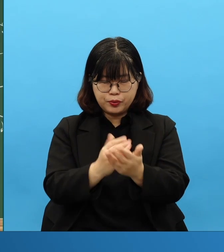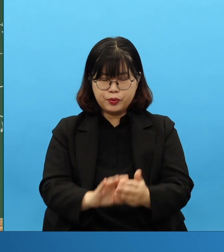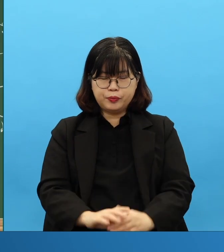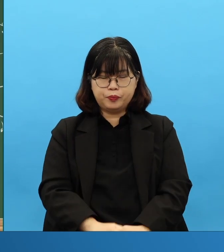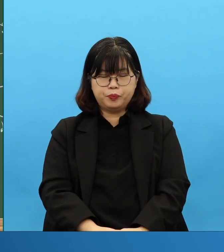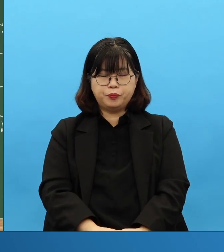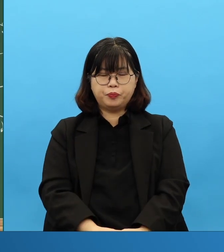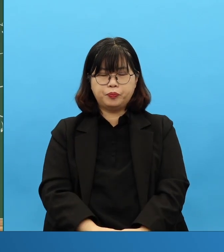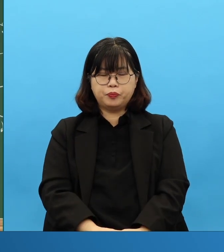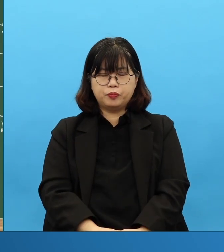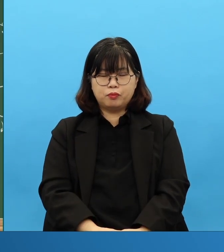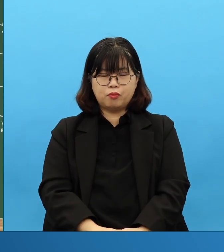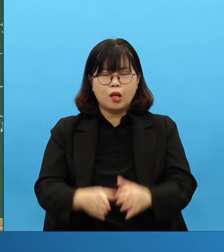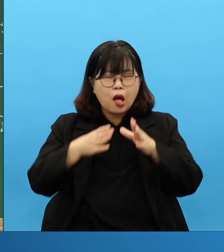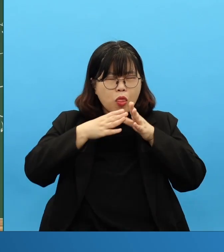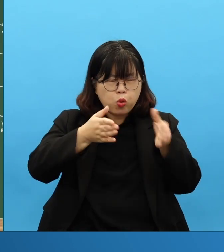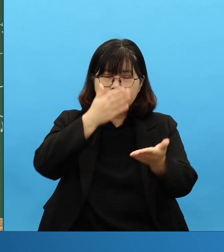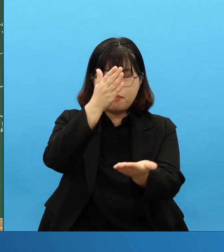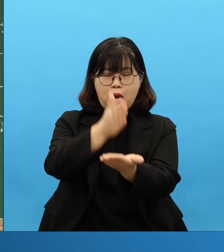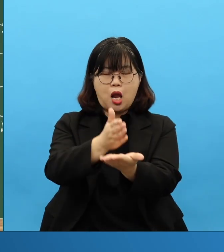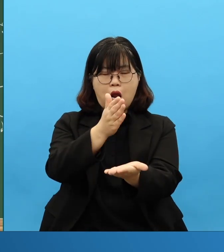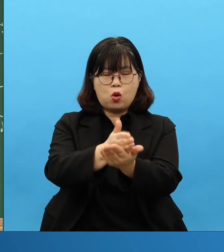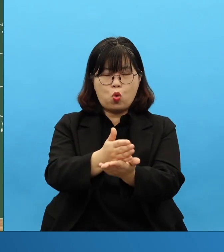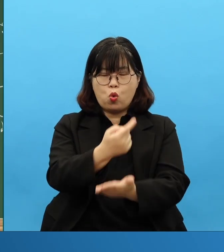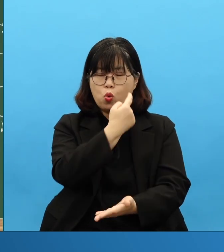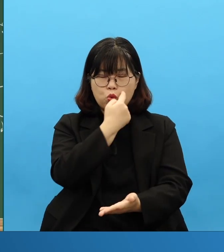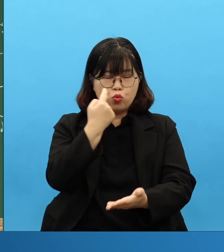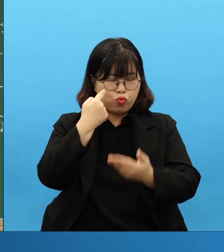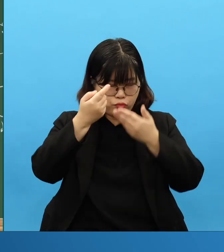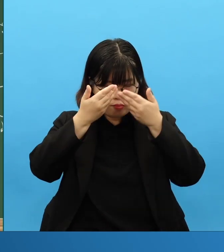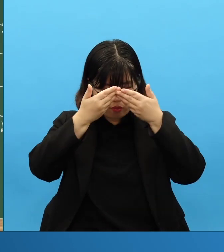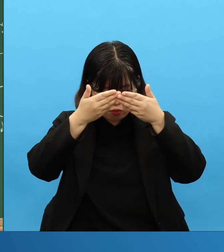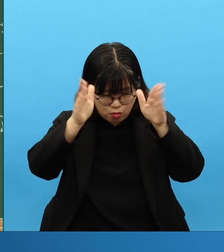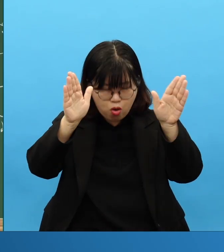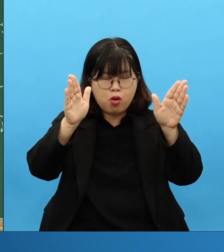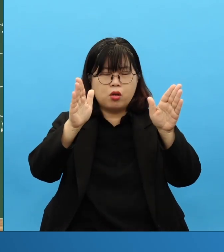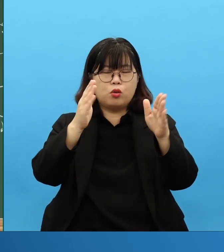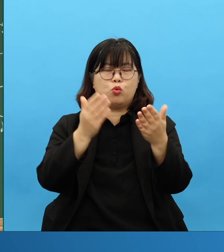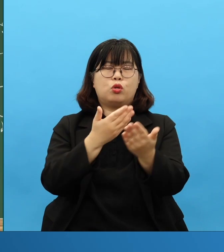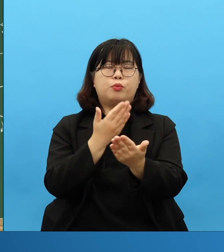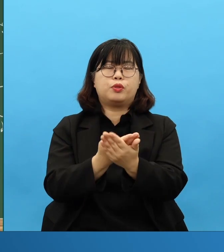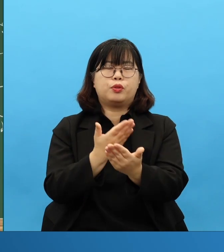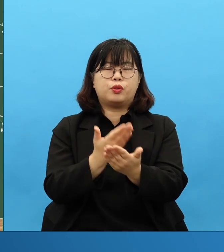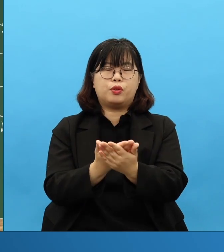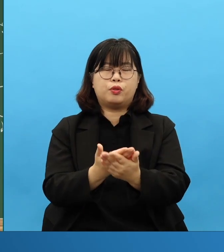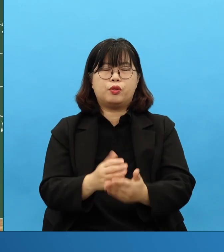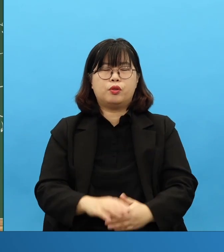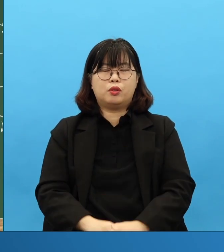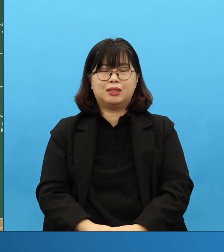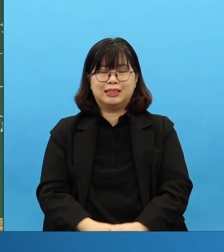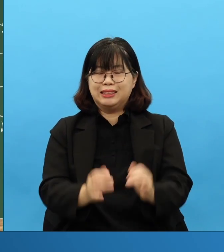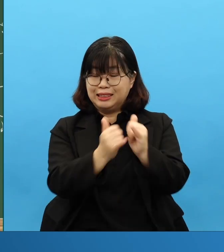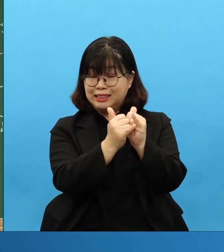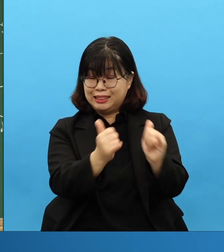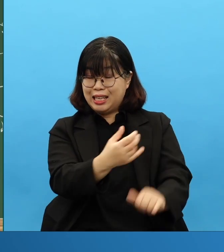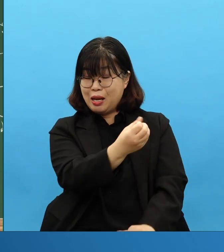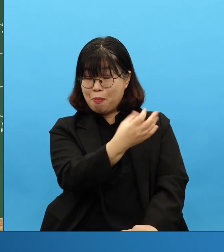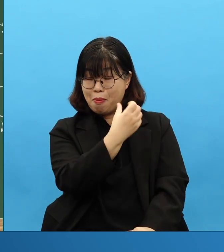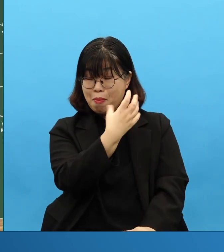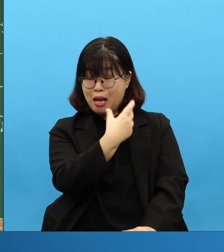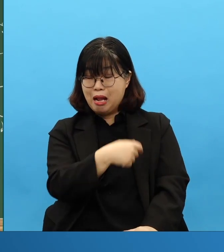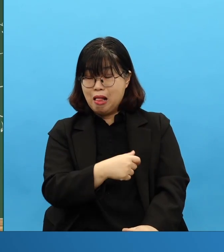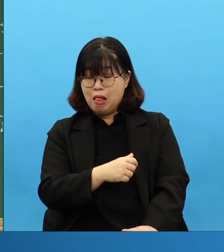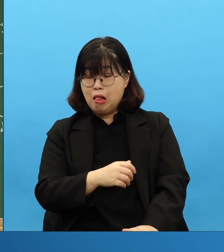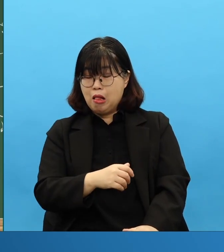해주옵소서. 속지 않도록 눈을 열어주옵소서. 사람의 말에 무너지지